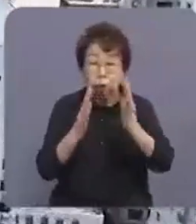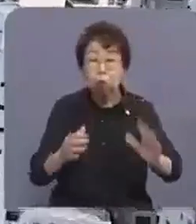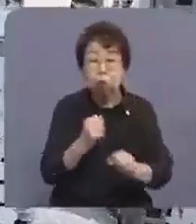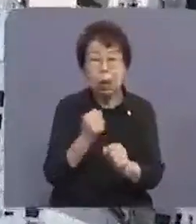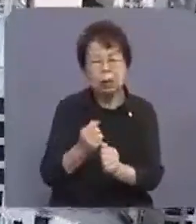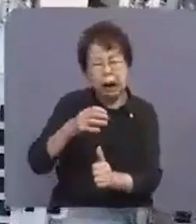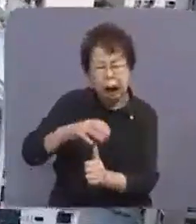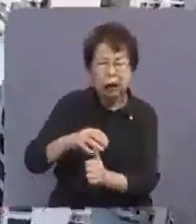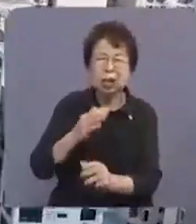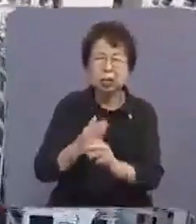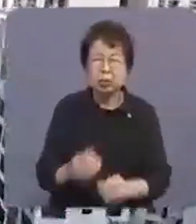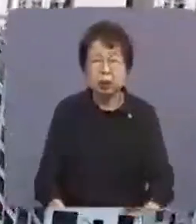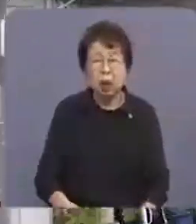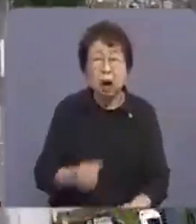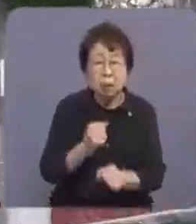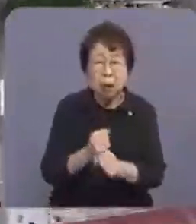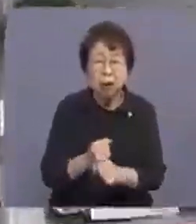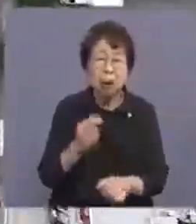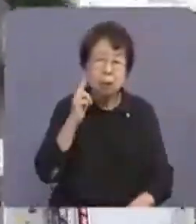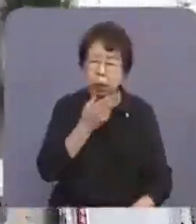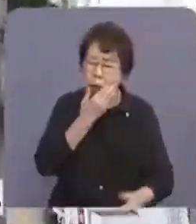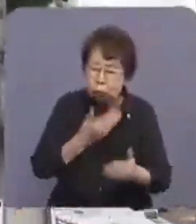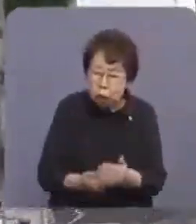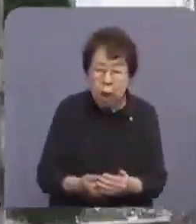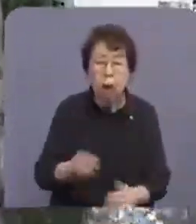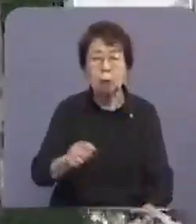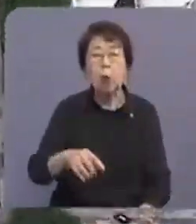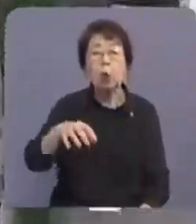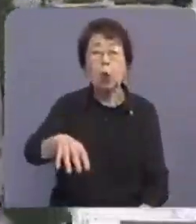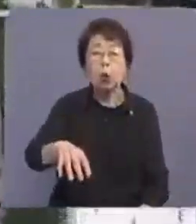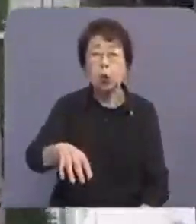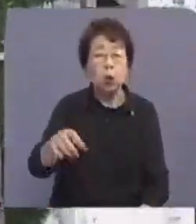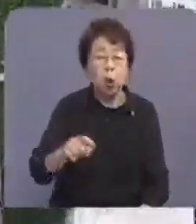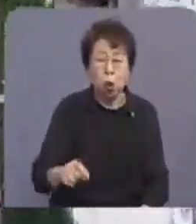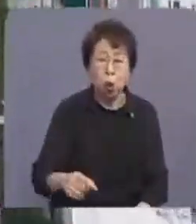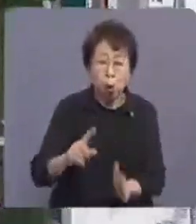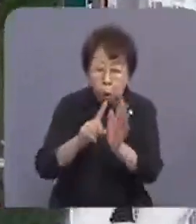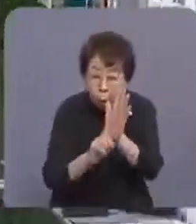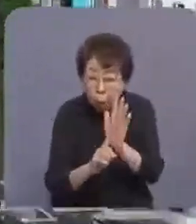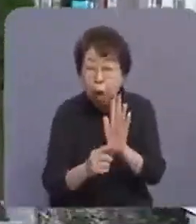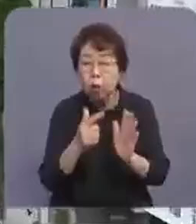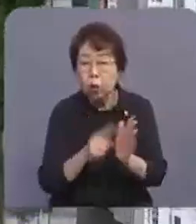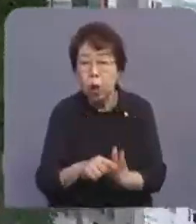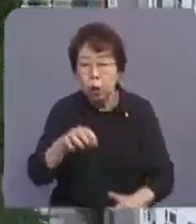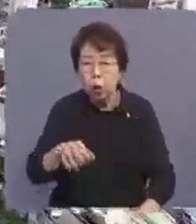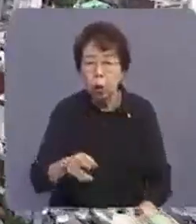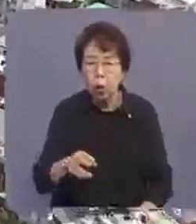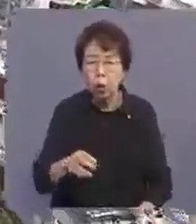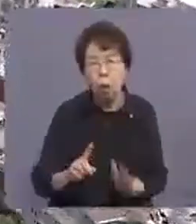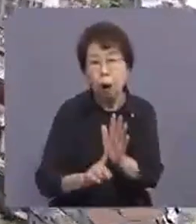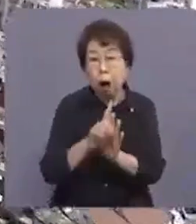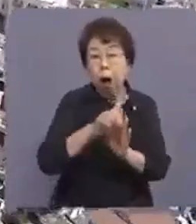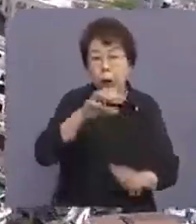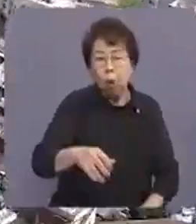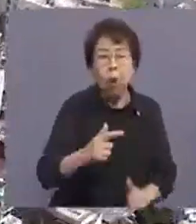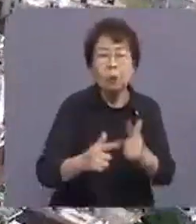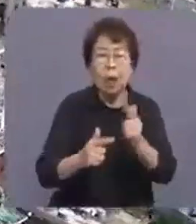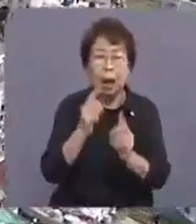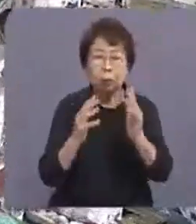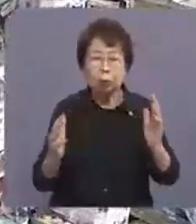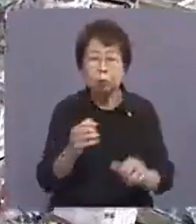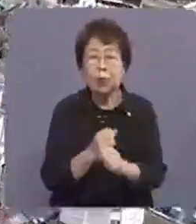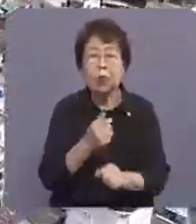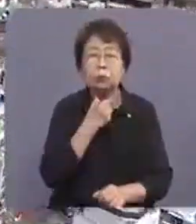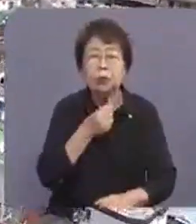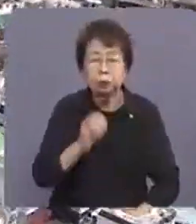있습니다. 도시숲 조성에 가장 중요한 건 바로 위치. 열섬을 완화하려면 도심 고온 지역에 숲을 만들어야 하는데